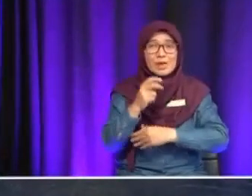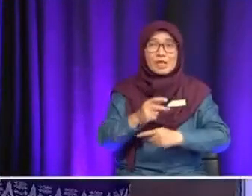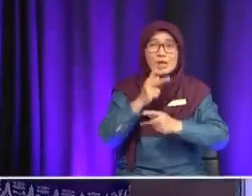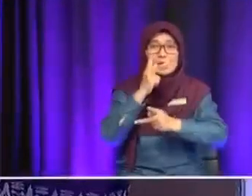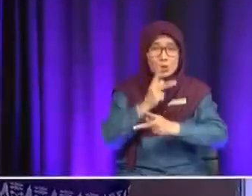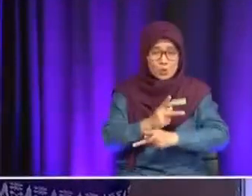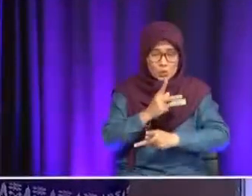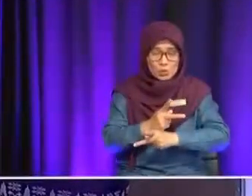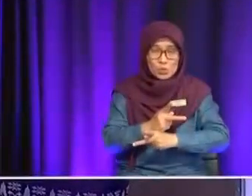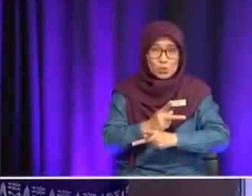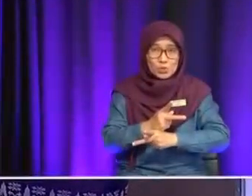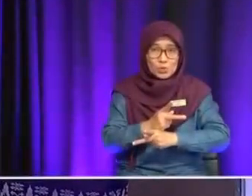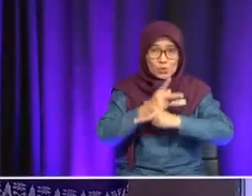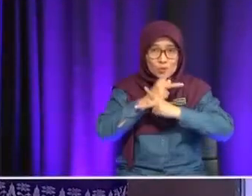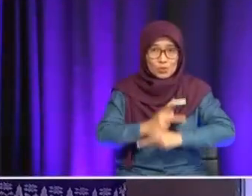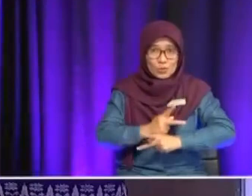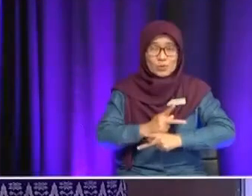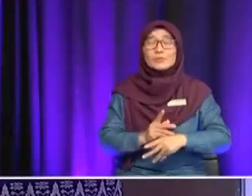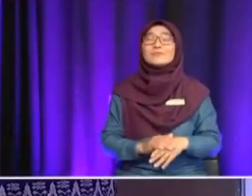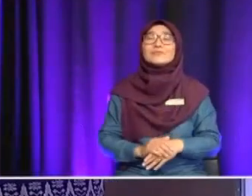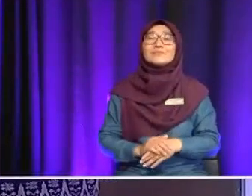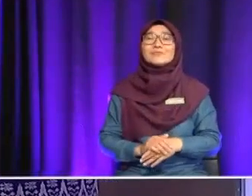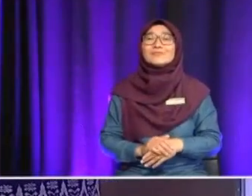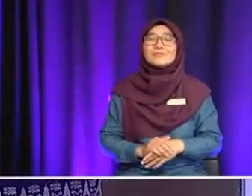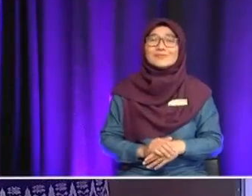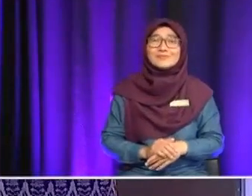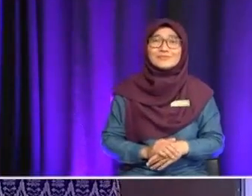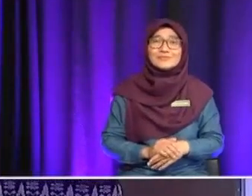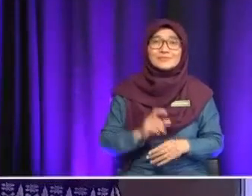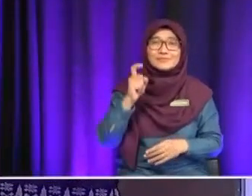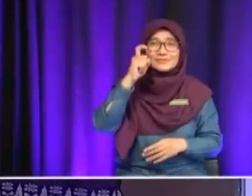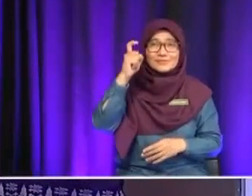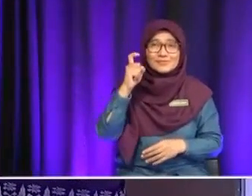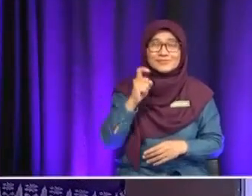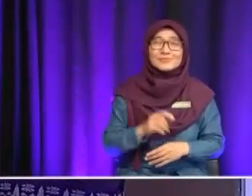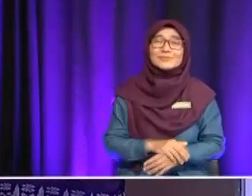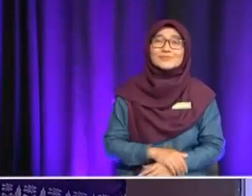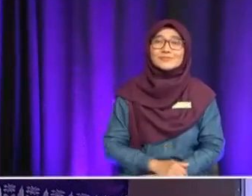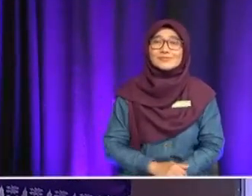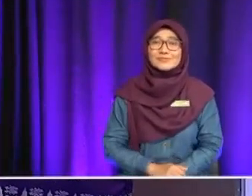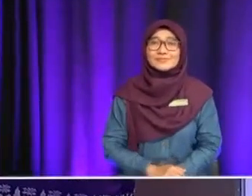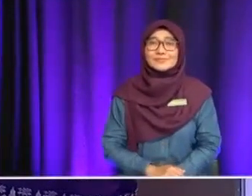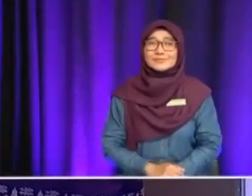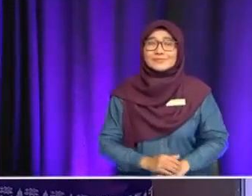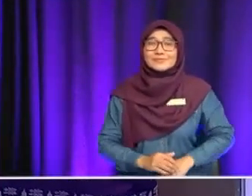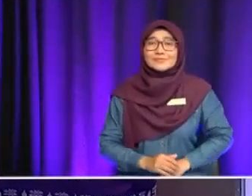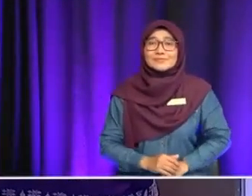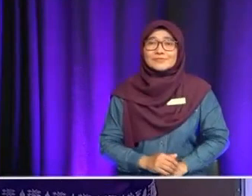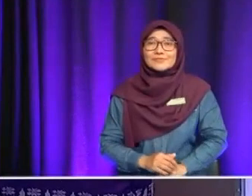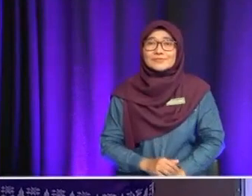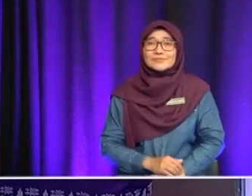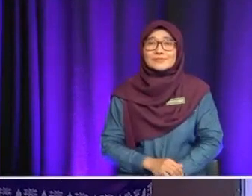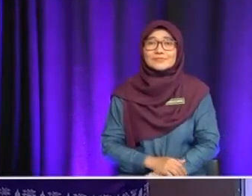pergi kepada soalan yang pertama. Siapa nak jawab boleh angkat tangan dan jawab. Baik, yang